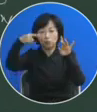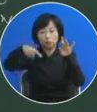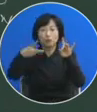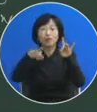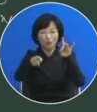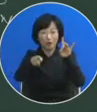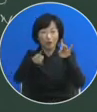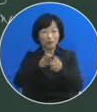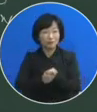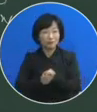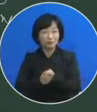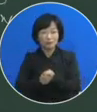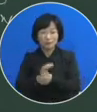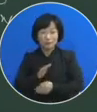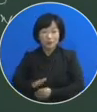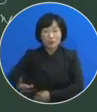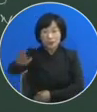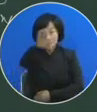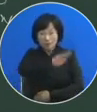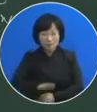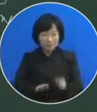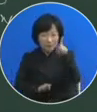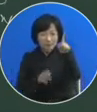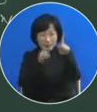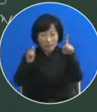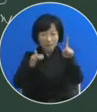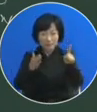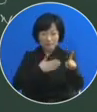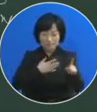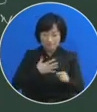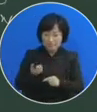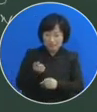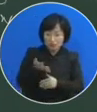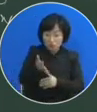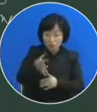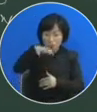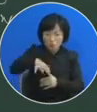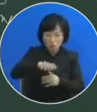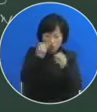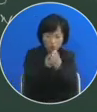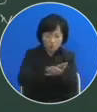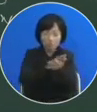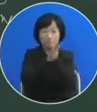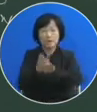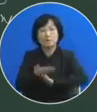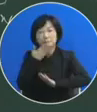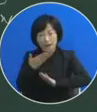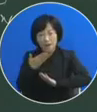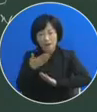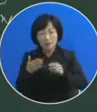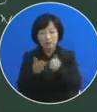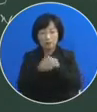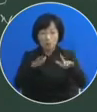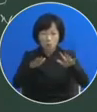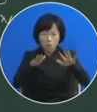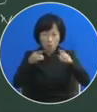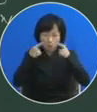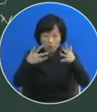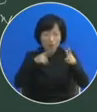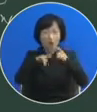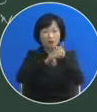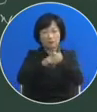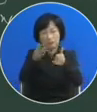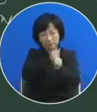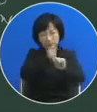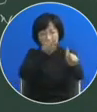한 명이 여러분 분야 바꿀 수 있습니다. And you one person can change your area. 확실합니다. It's a sure thing. 이 언약 잡으면요. If you grab hold of this covenant,